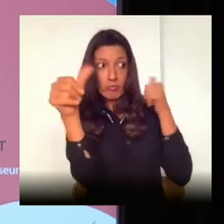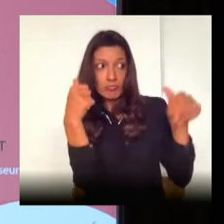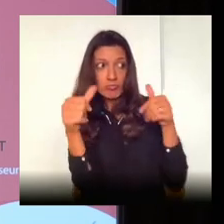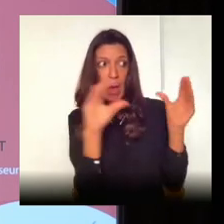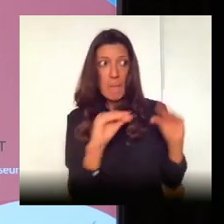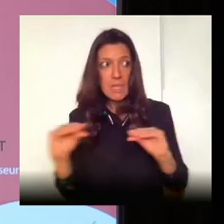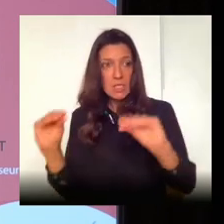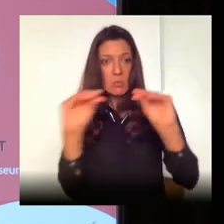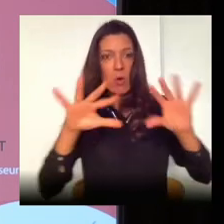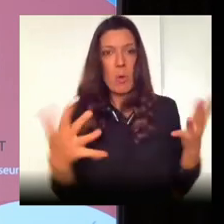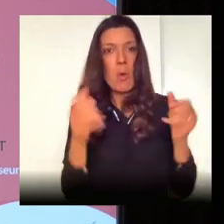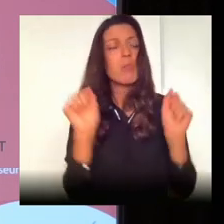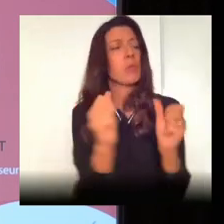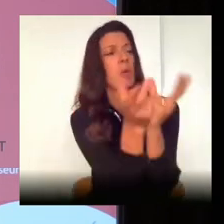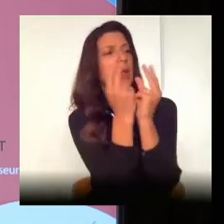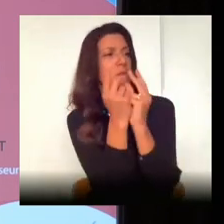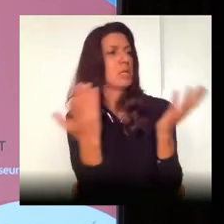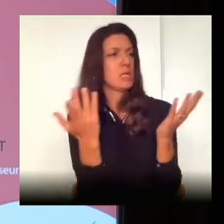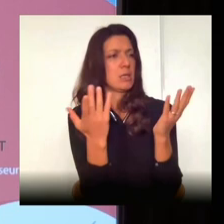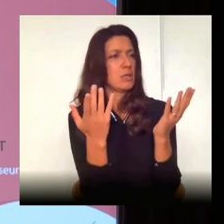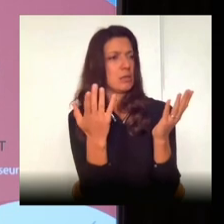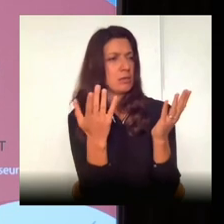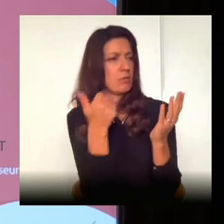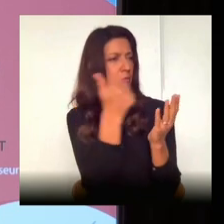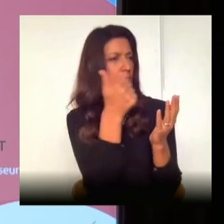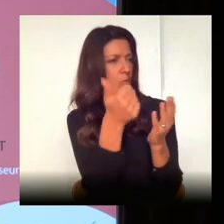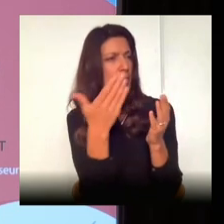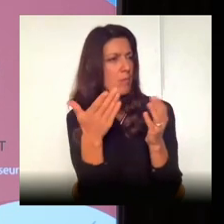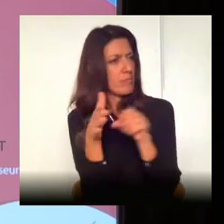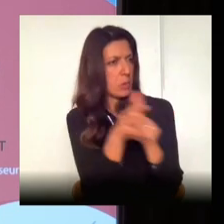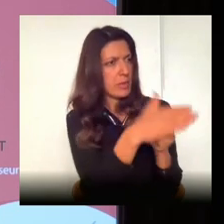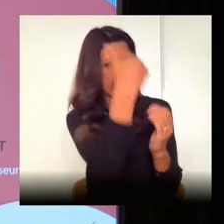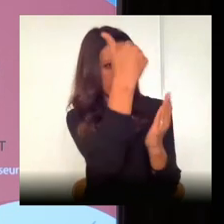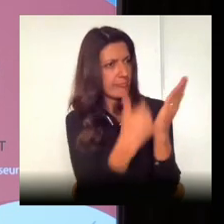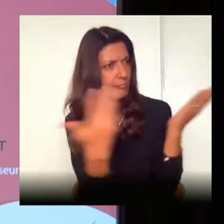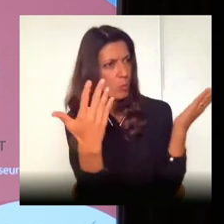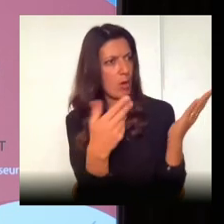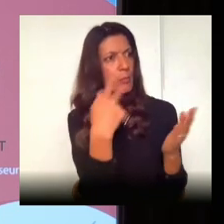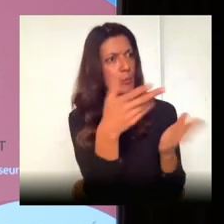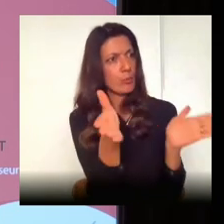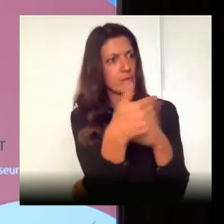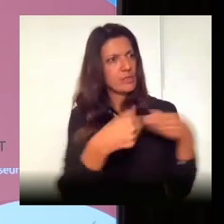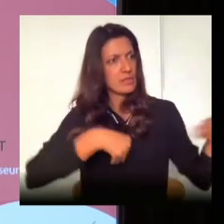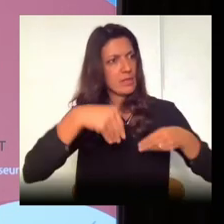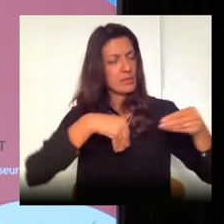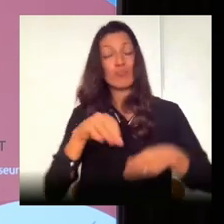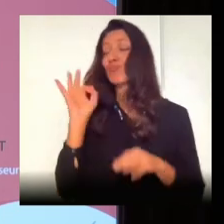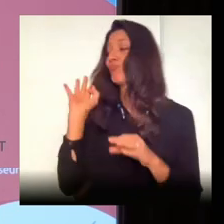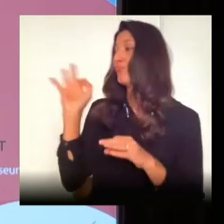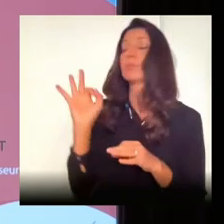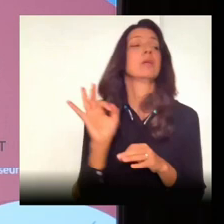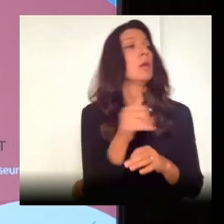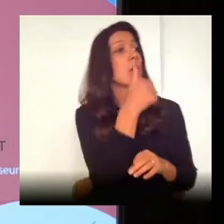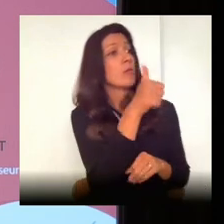sont les axes de travail prioritaires actuellement de cette direction ? Tout à fait. Et si vous